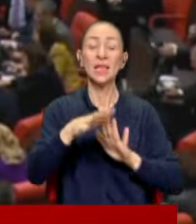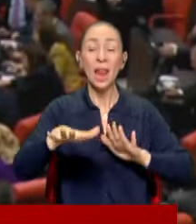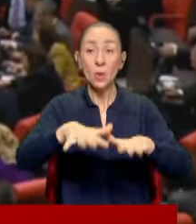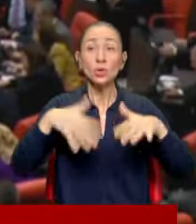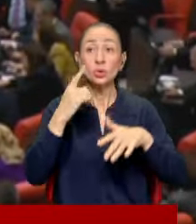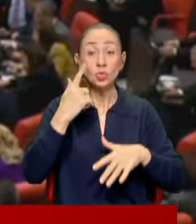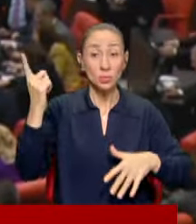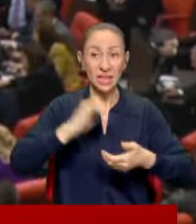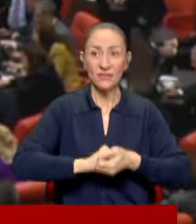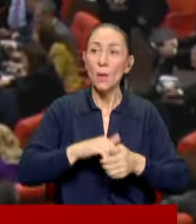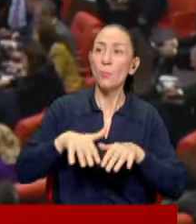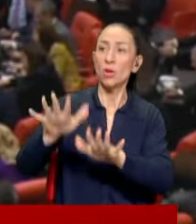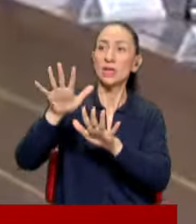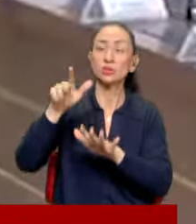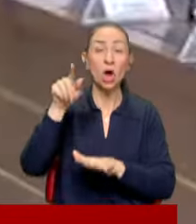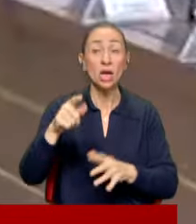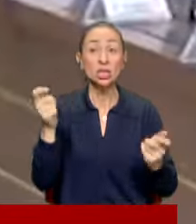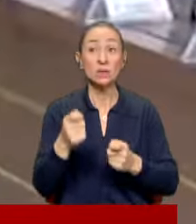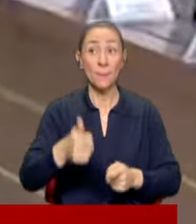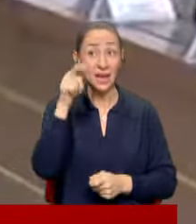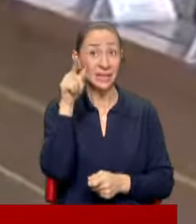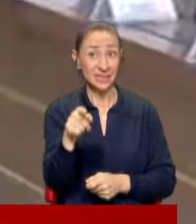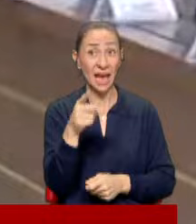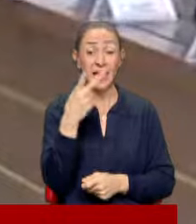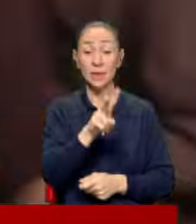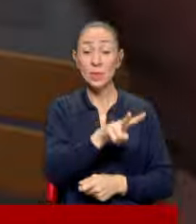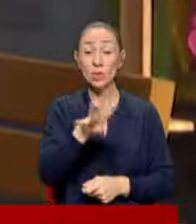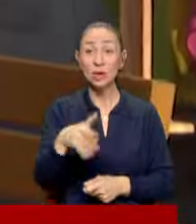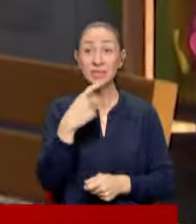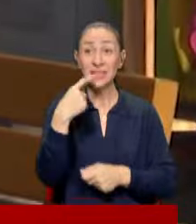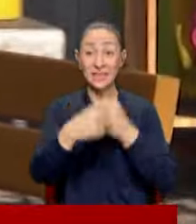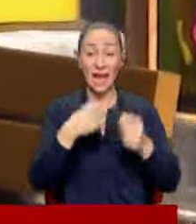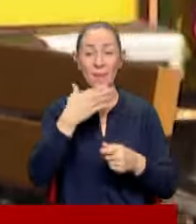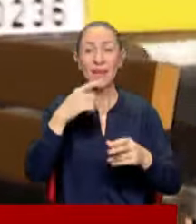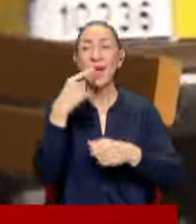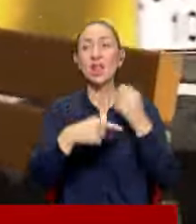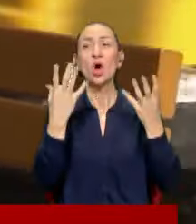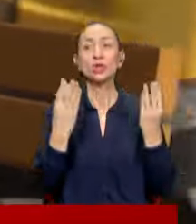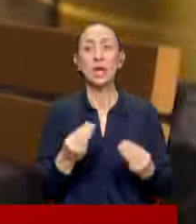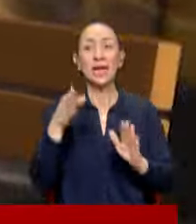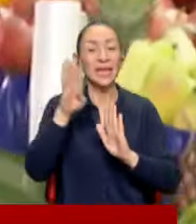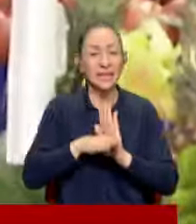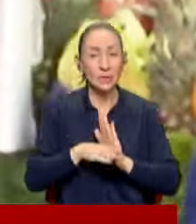kurulda Cumhur İttifakı'na yönelik protesto. Çalışma Bakanı ise 2024 yılı emekliler yılı olacak.